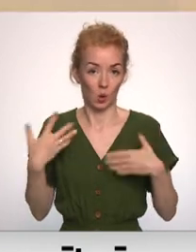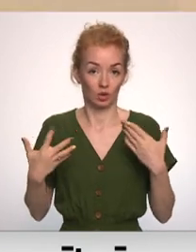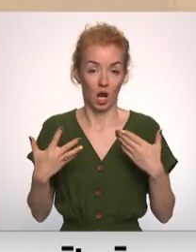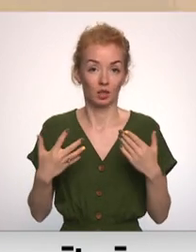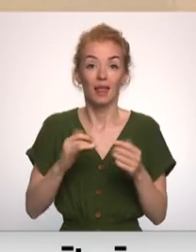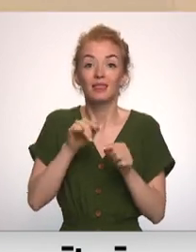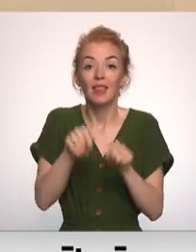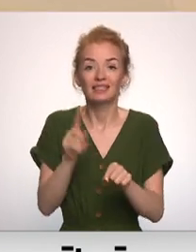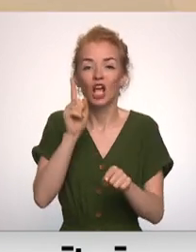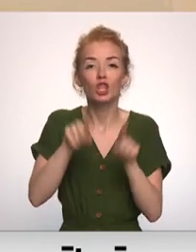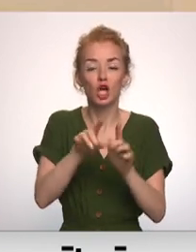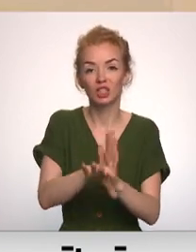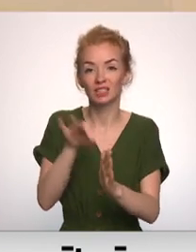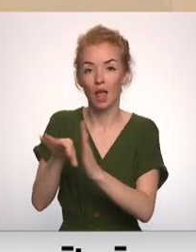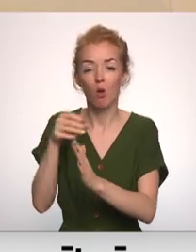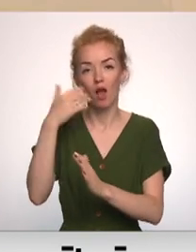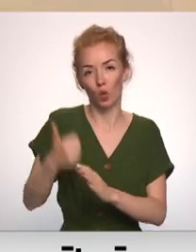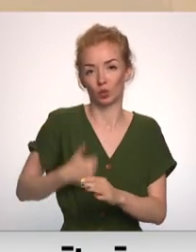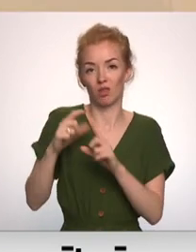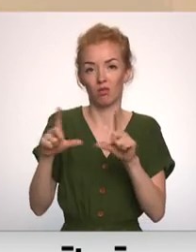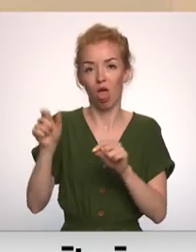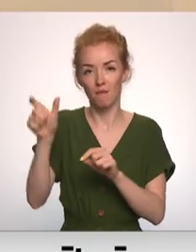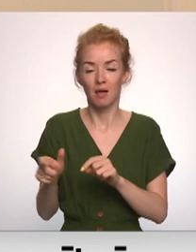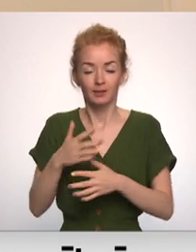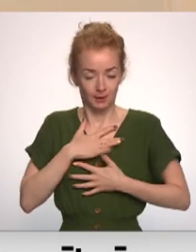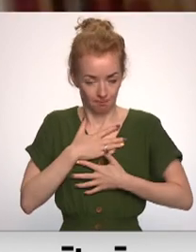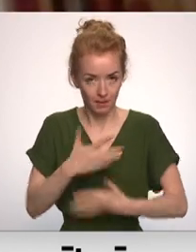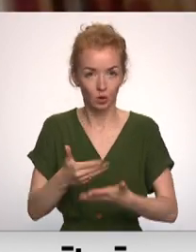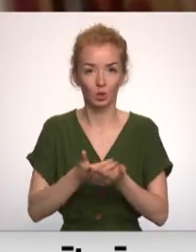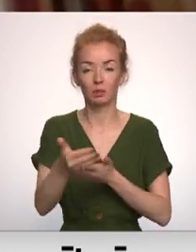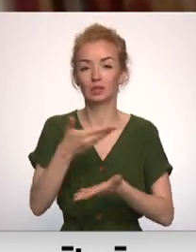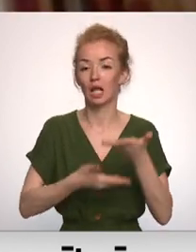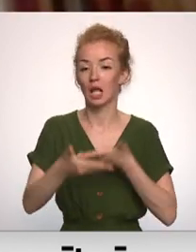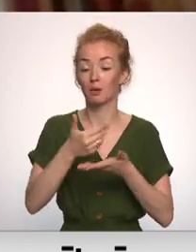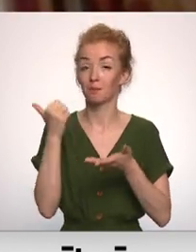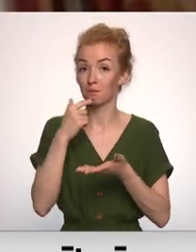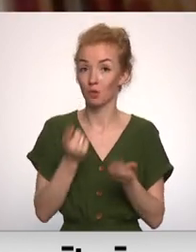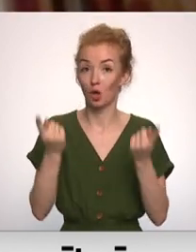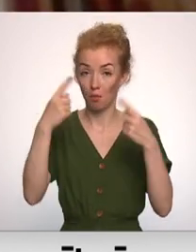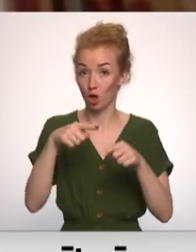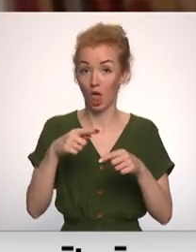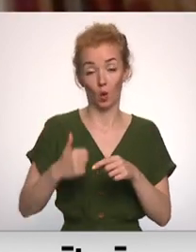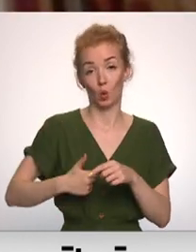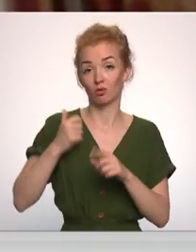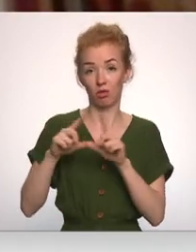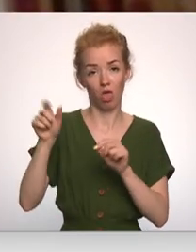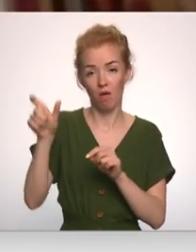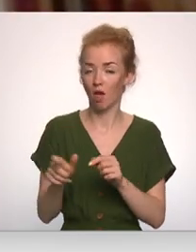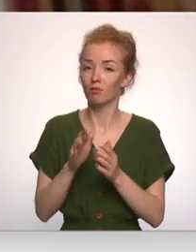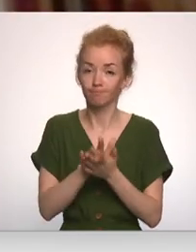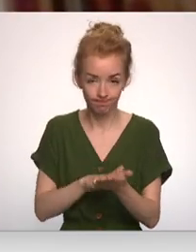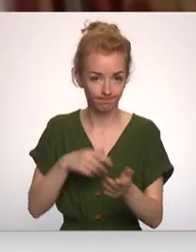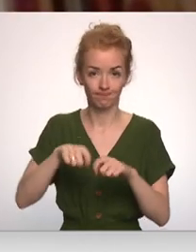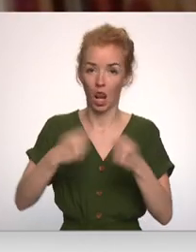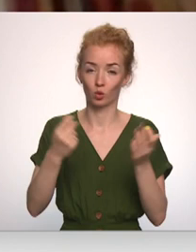tie esot vien izņēmumi, kad uzņēmēji gatavi turpināt sadarbību. Vairāk uzņēmēji šobrīd uzsaka šos līgumus.